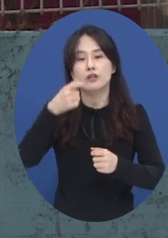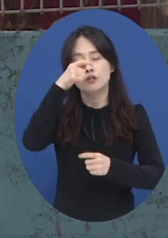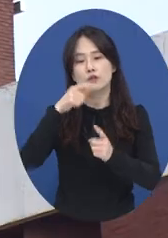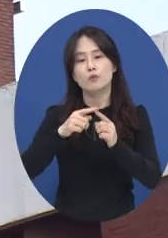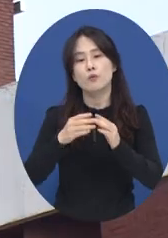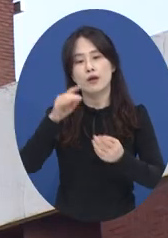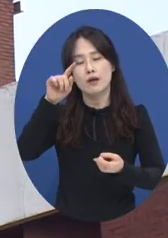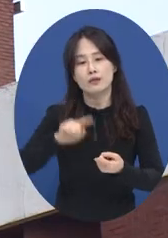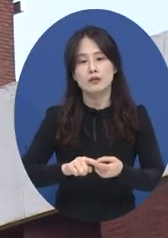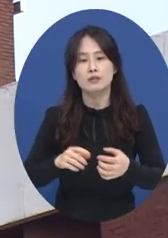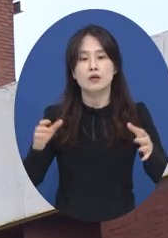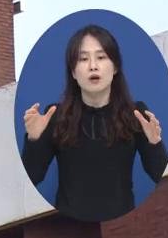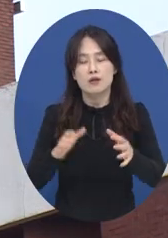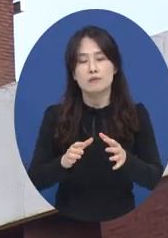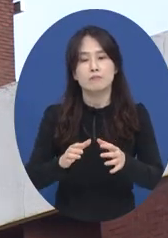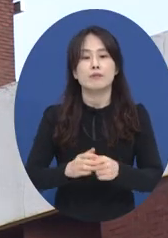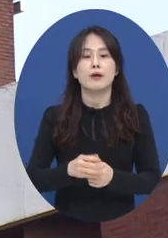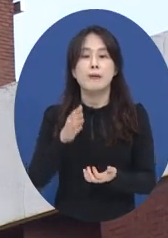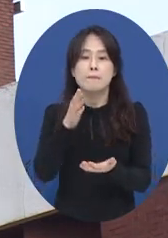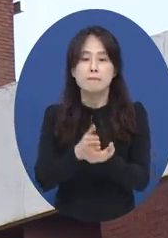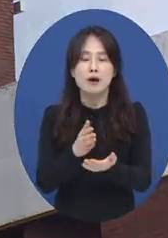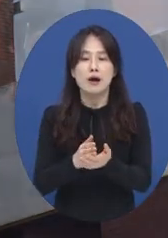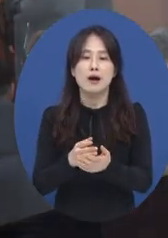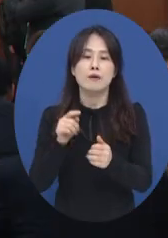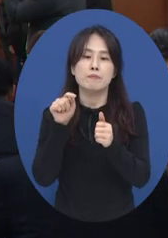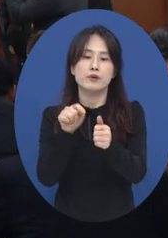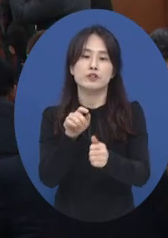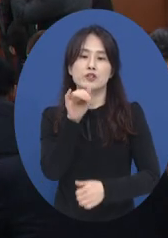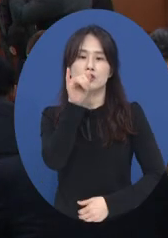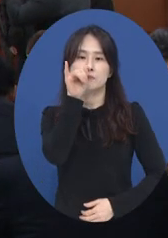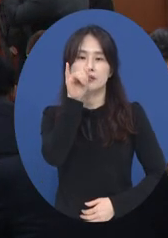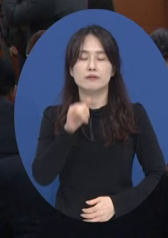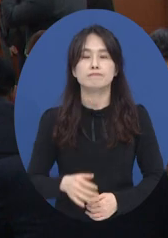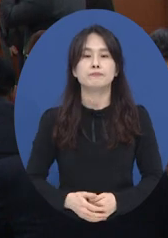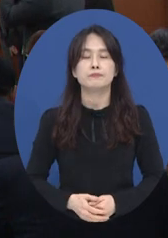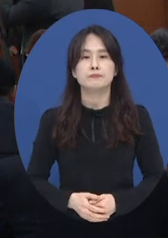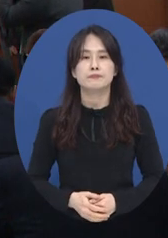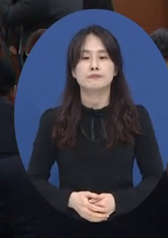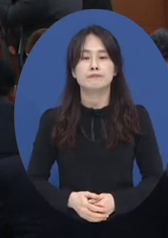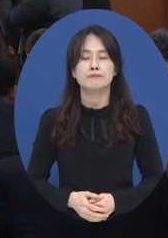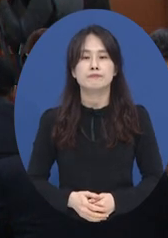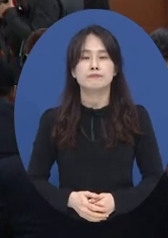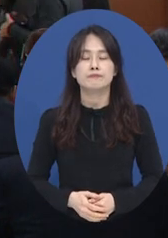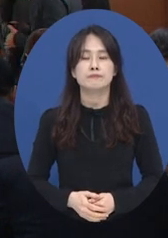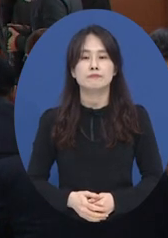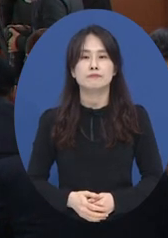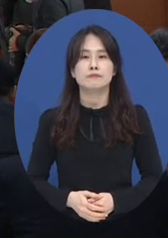대해 집회 제한 행정명령을 내렸습니다. 경기지TV 최지연입니다.